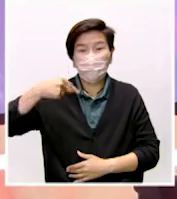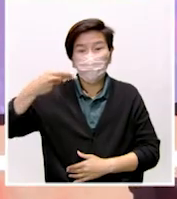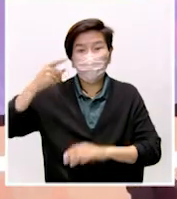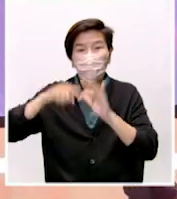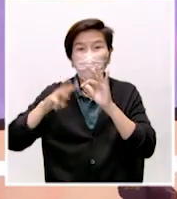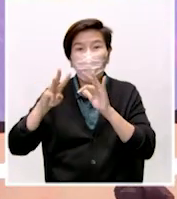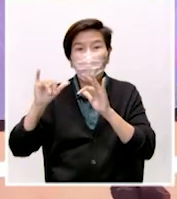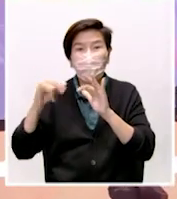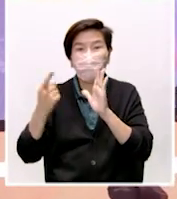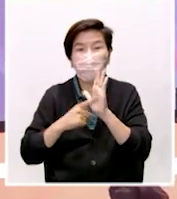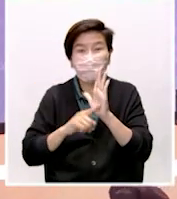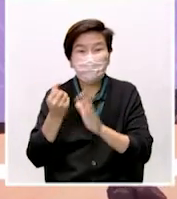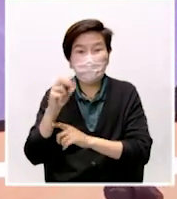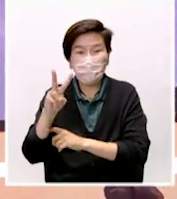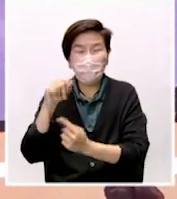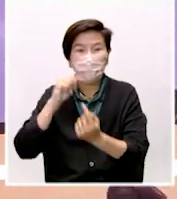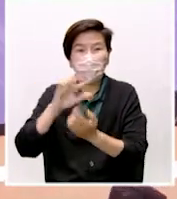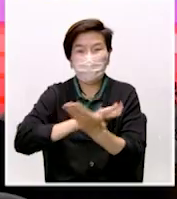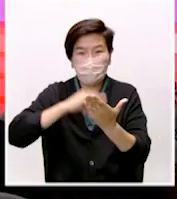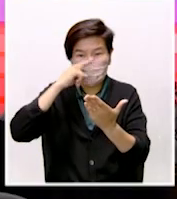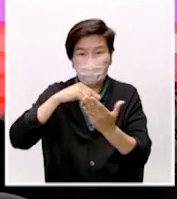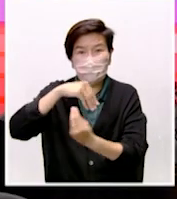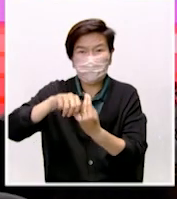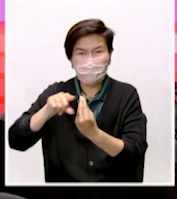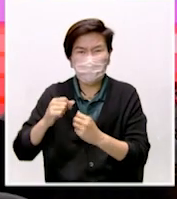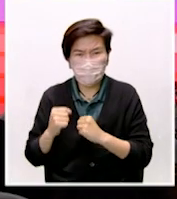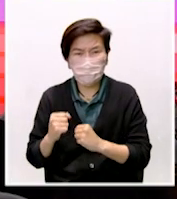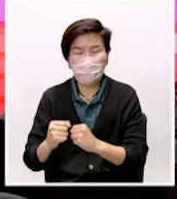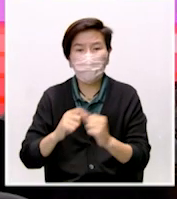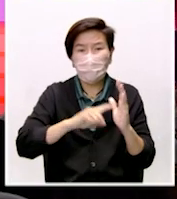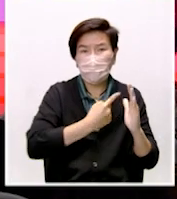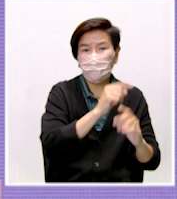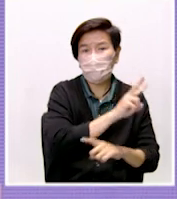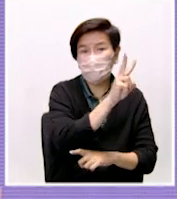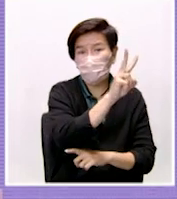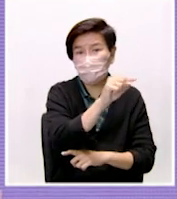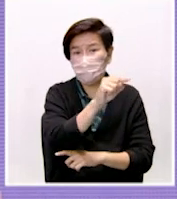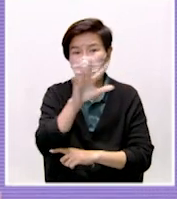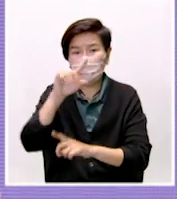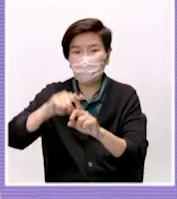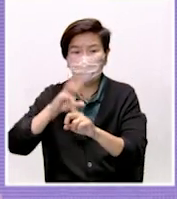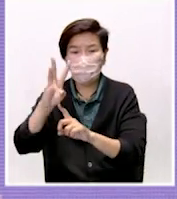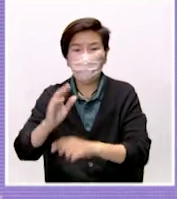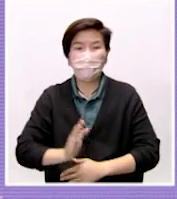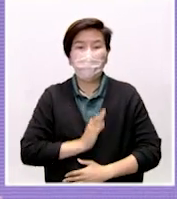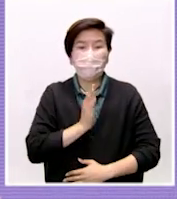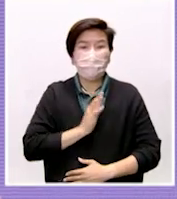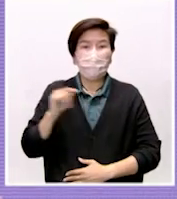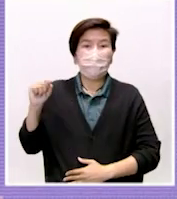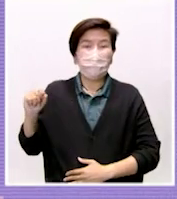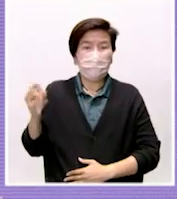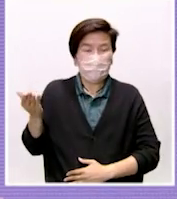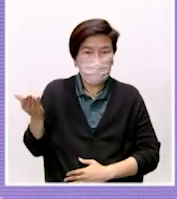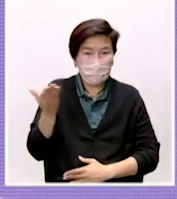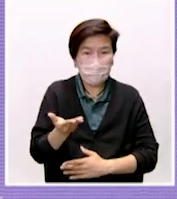แนวคิดสู่สำเร็จโชว์ห่วยไทยสู้ภัยเศรษฐกิจระหว่างวันที่2ถึง5มิถุนายนโดยได้รับเกียรติจากนายพูนพงษ์ไนยนาภ